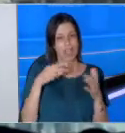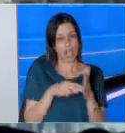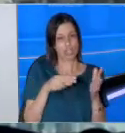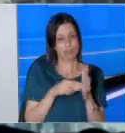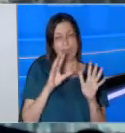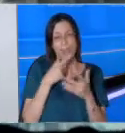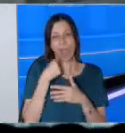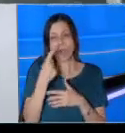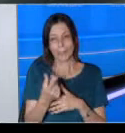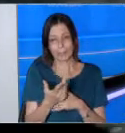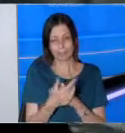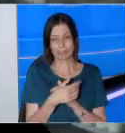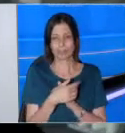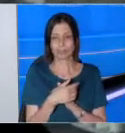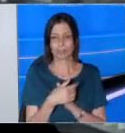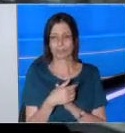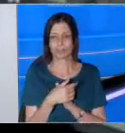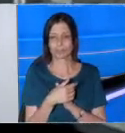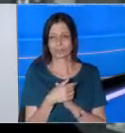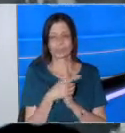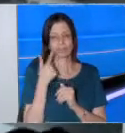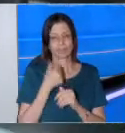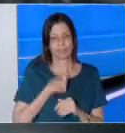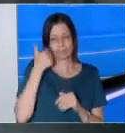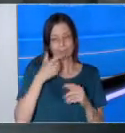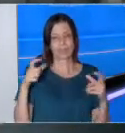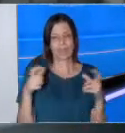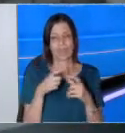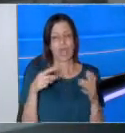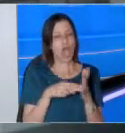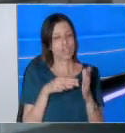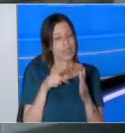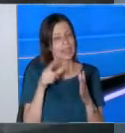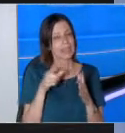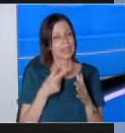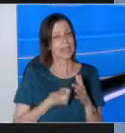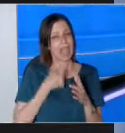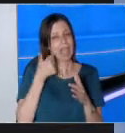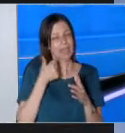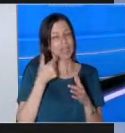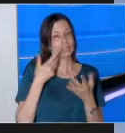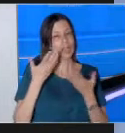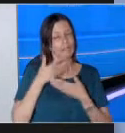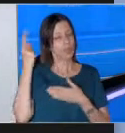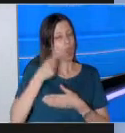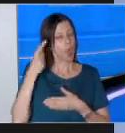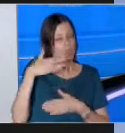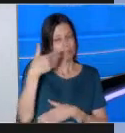מה הם אומרים לכם? הנהלת חברת חשמל היא הנהלה שמקבלת הוראות מהמדינה, וטוב